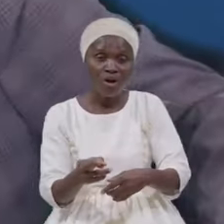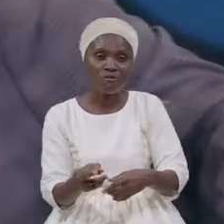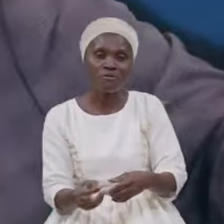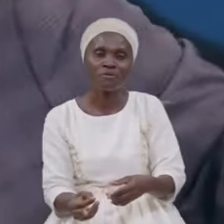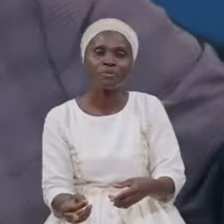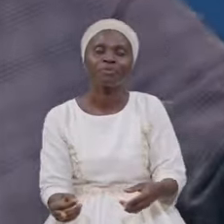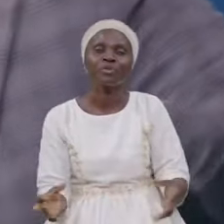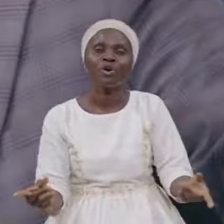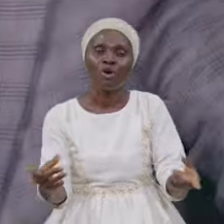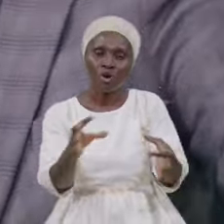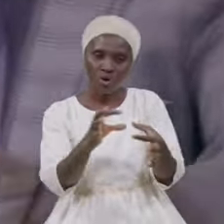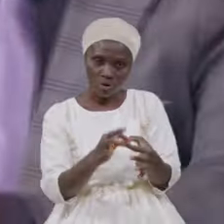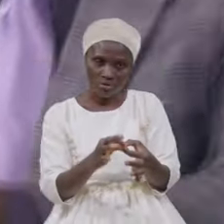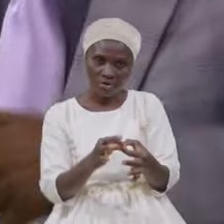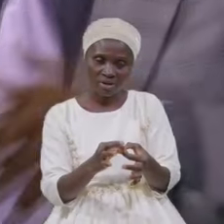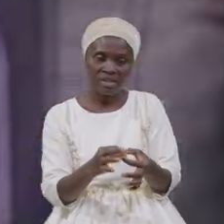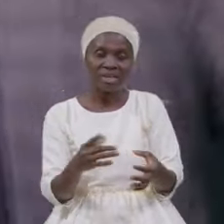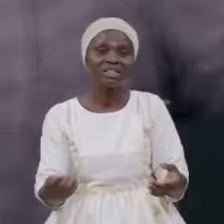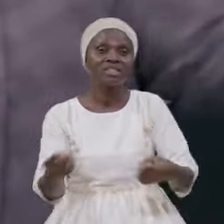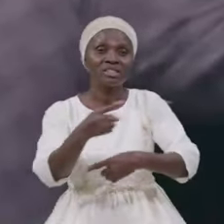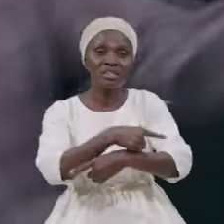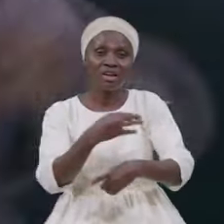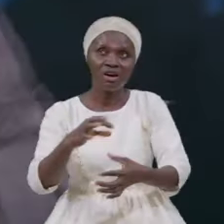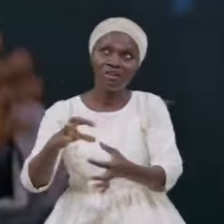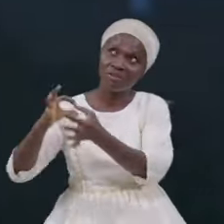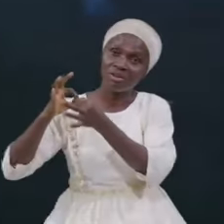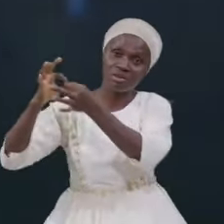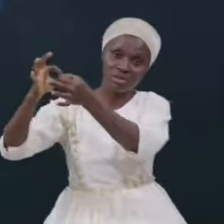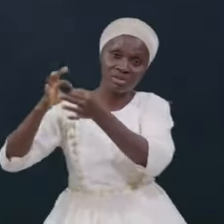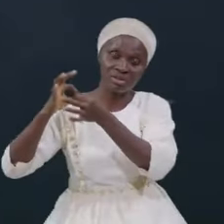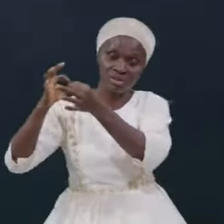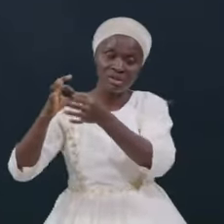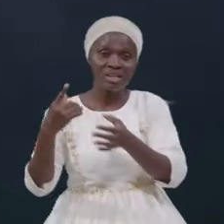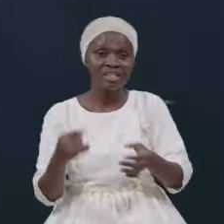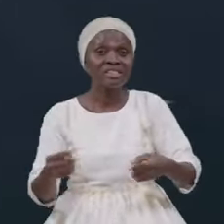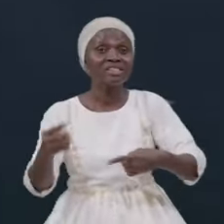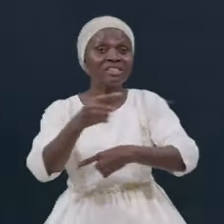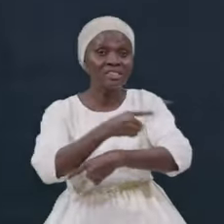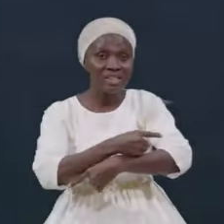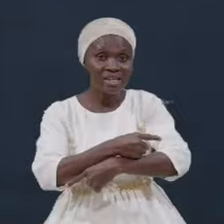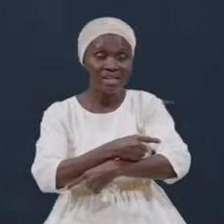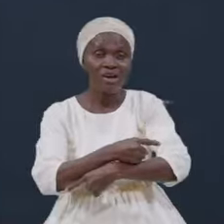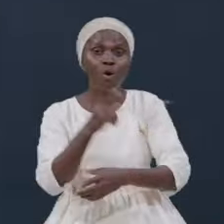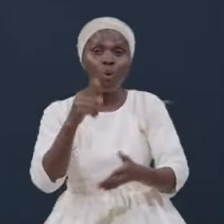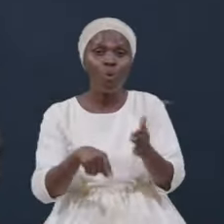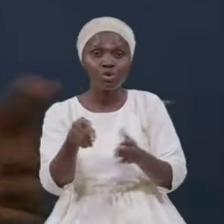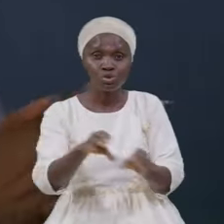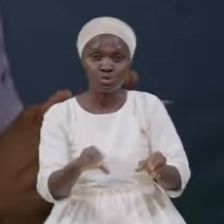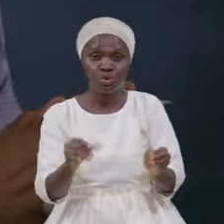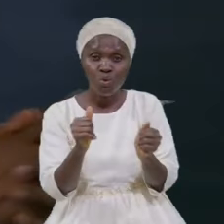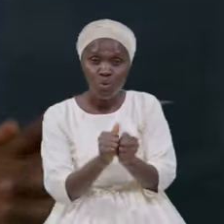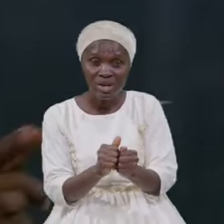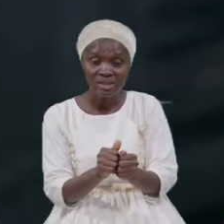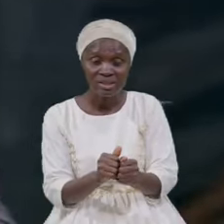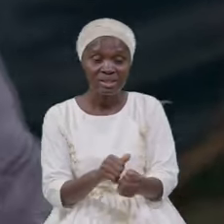réconciliation, de la rédemption, ce que tu fais de ce jour, quand l'appel te parvient,